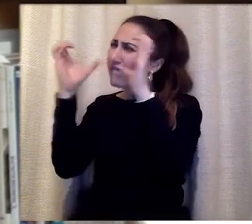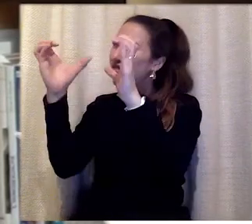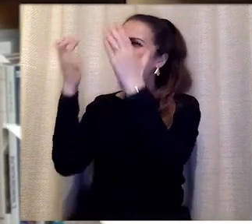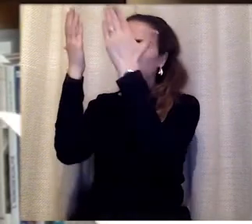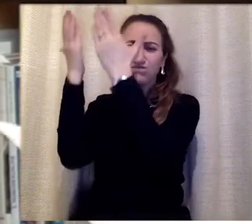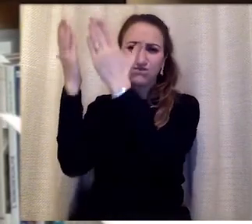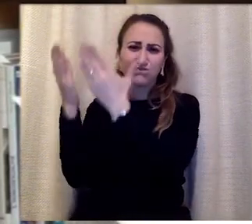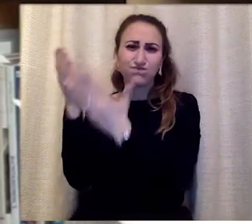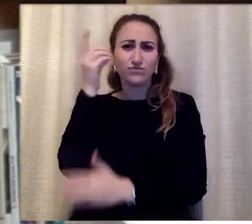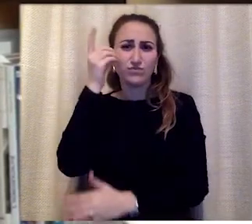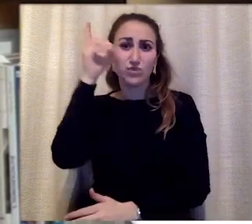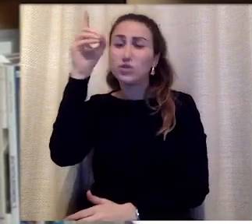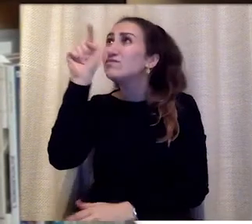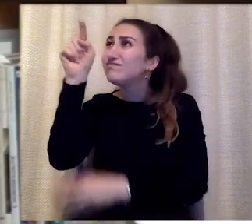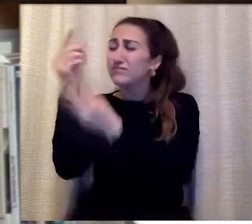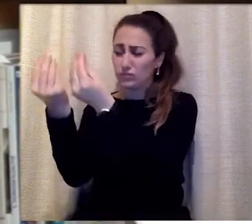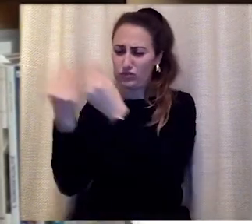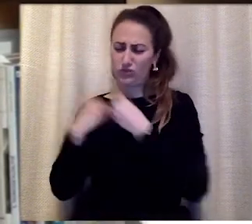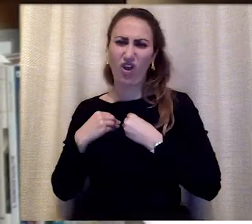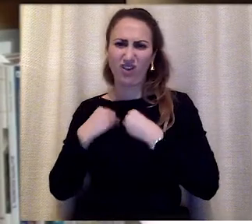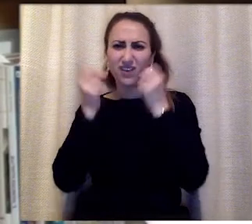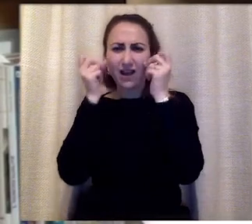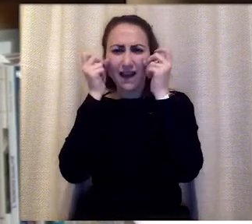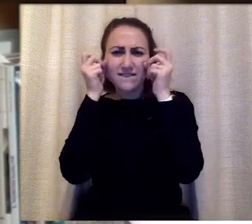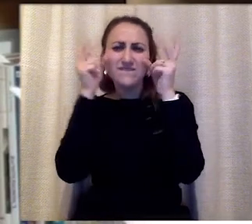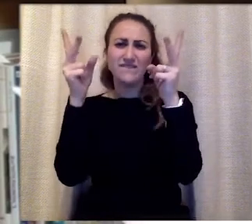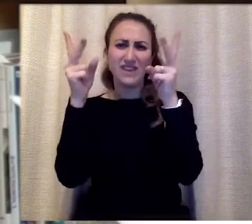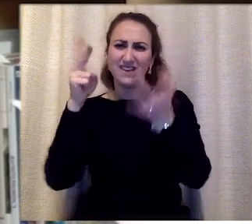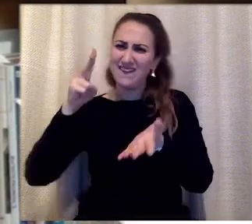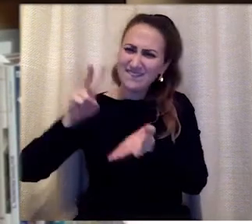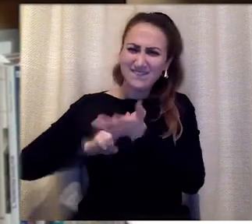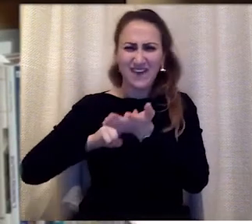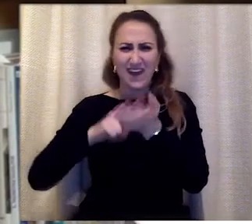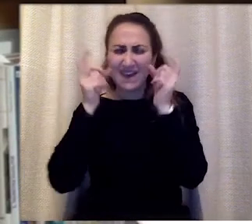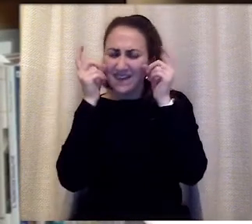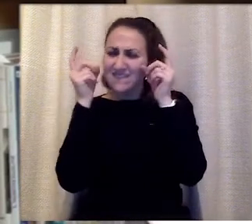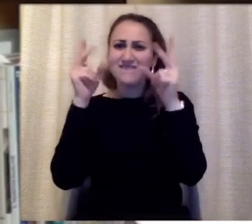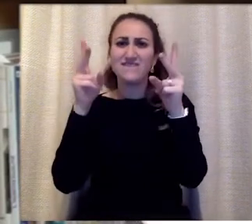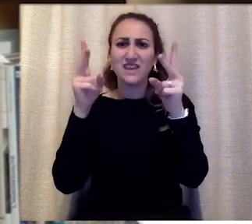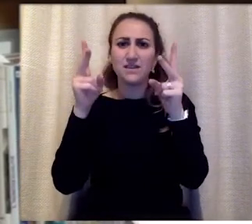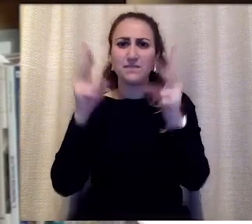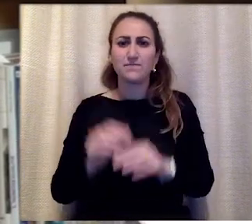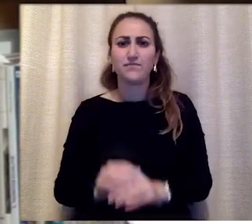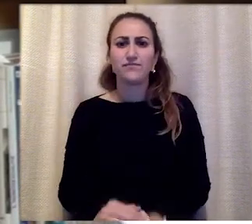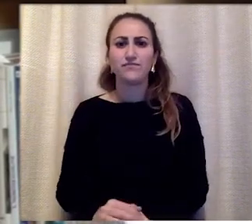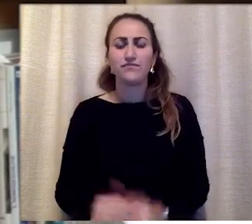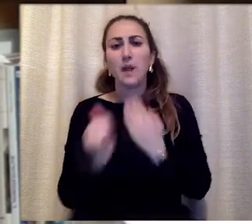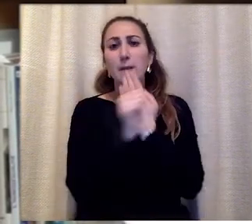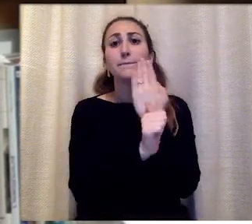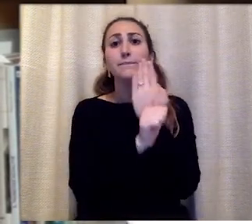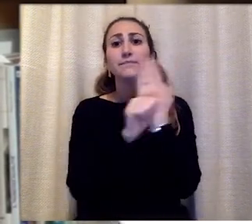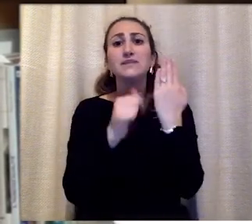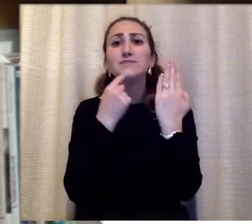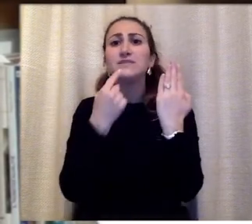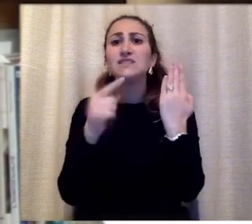Et dans leur détresse, ils crièrent à l'Éternel et il les délivra